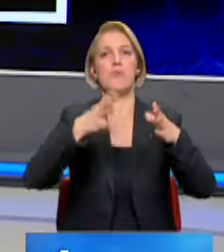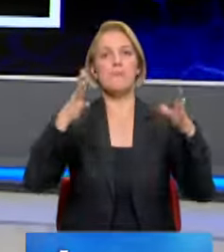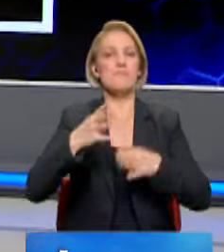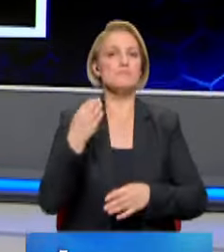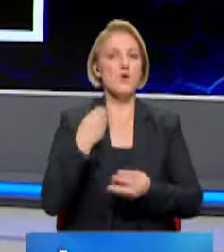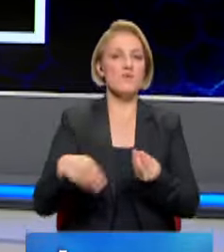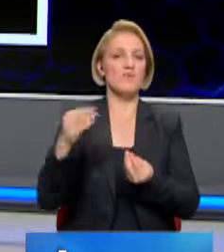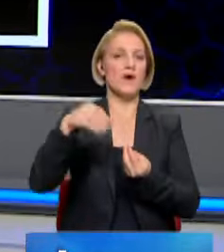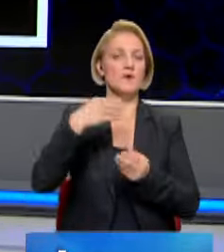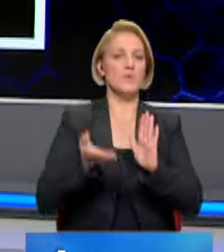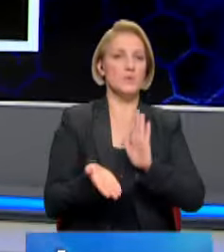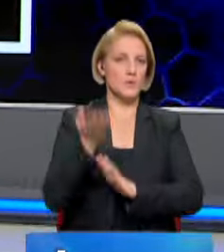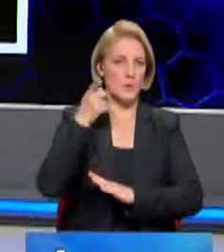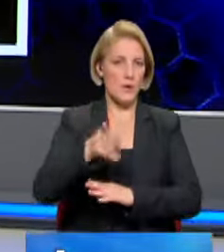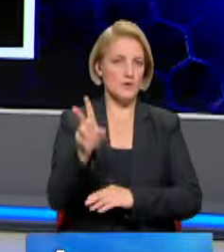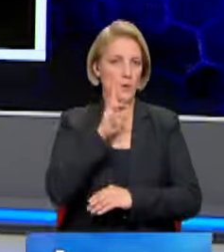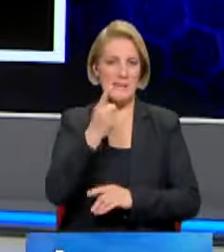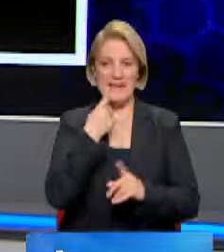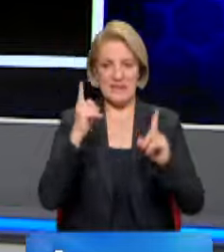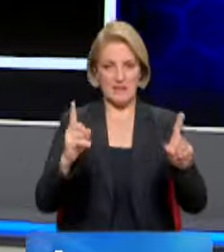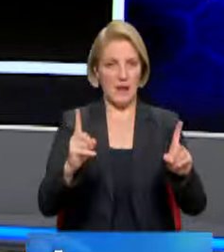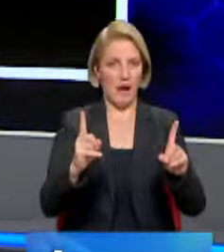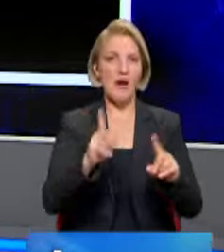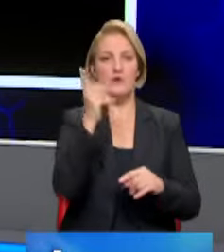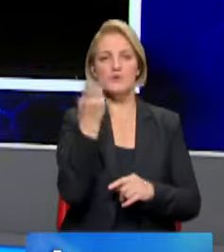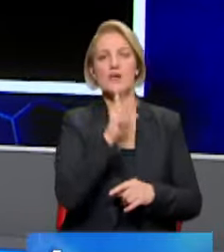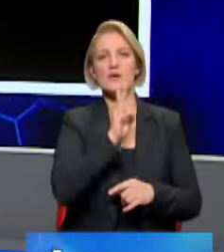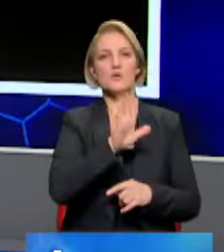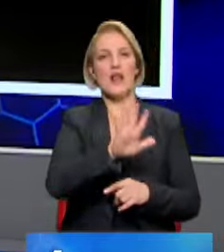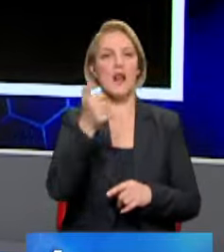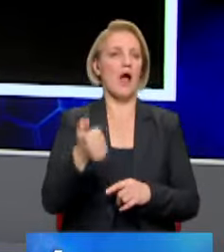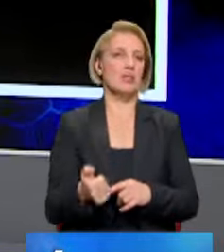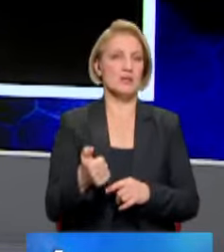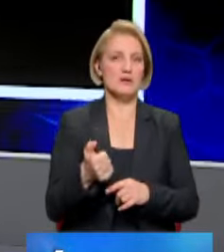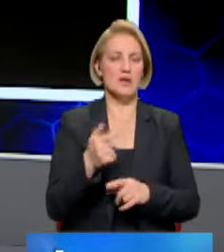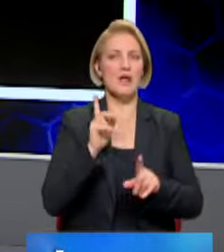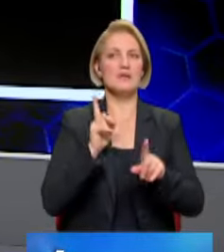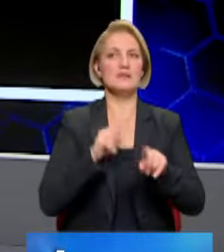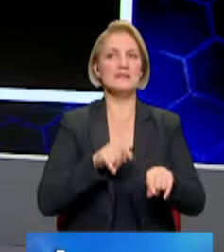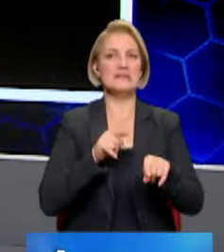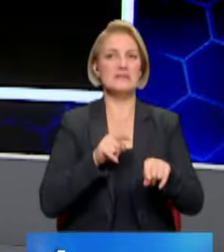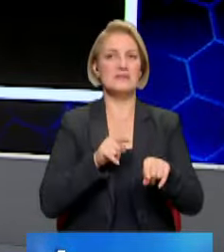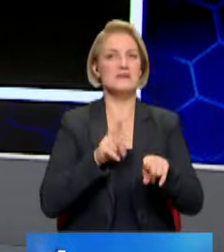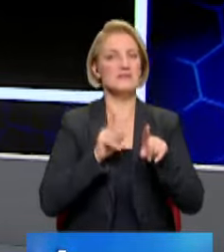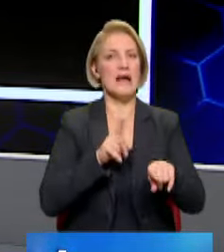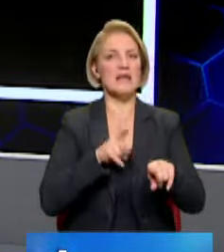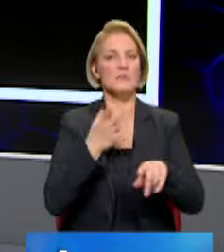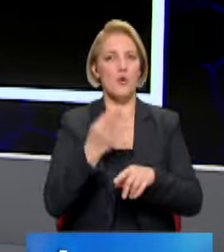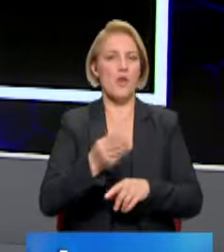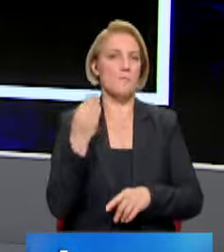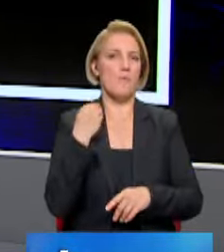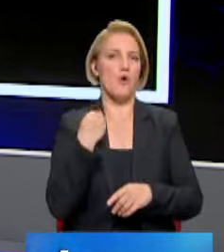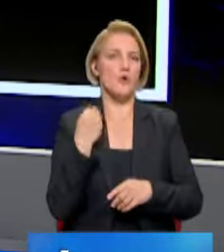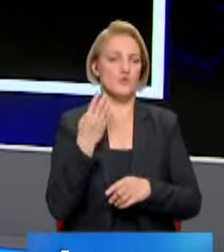borç faizleri de artıyor. Ve son bir yılda %256 takibe takılan